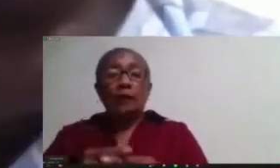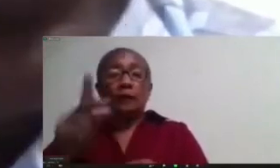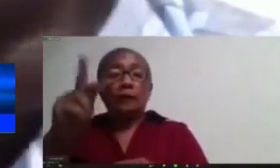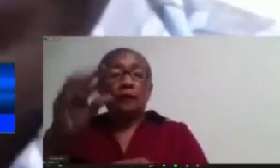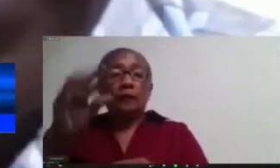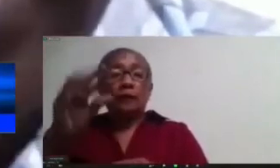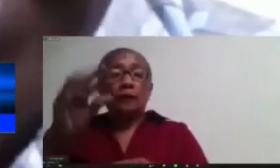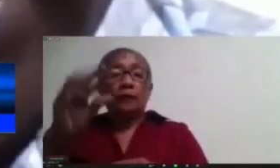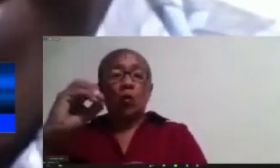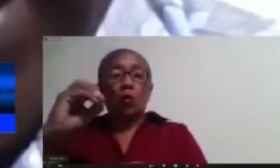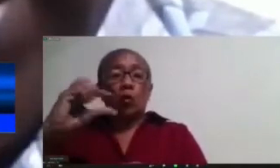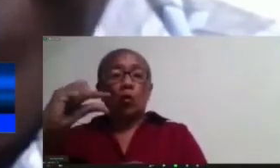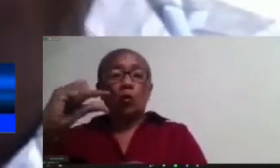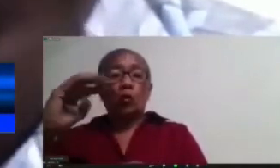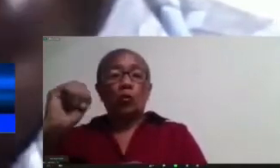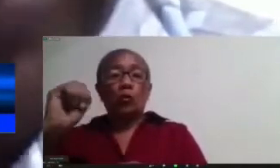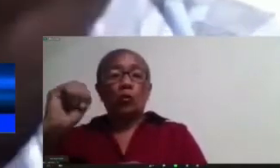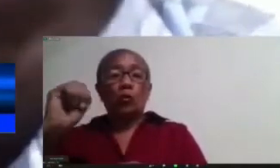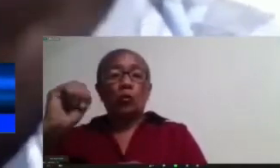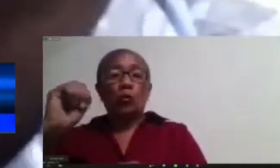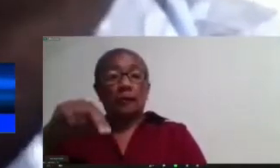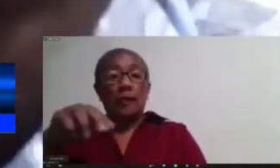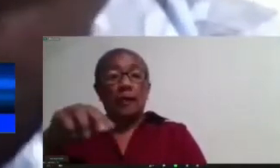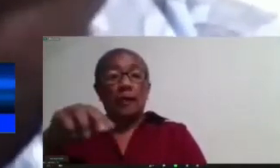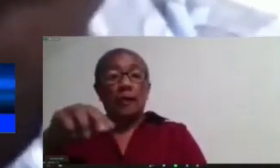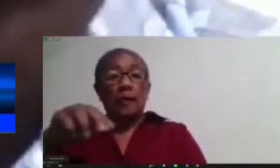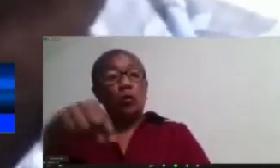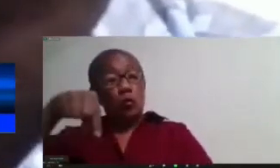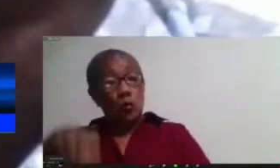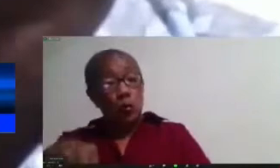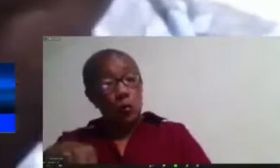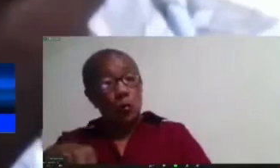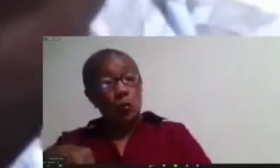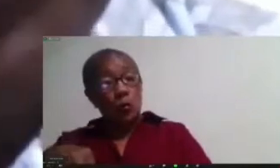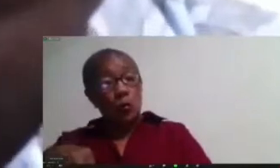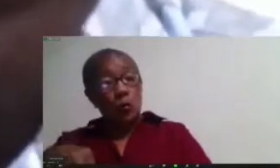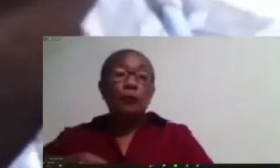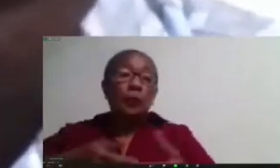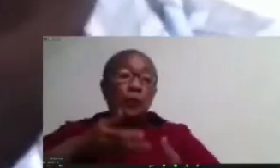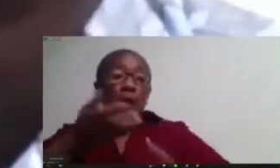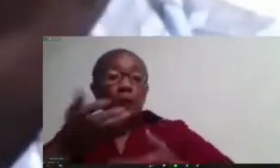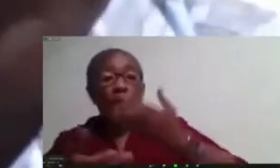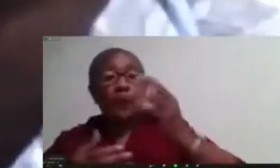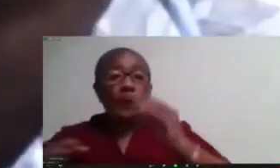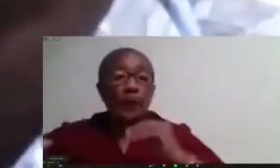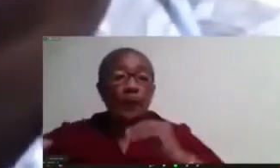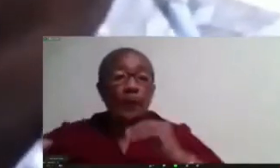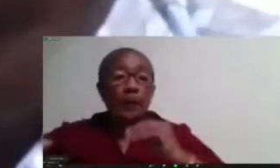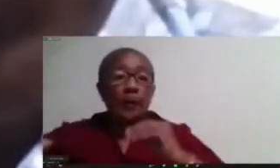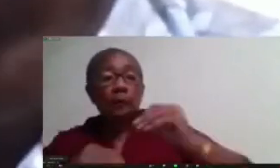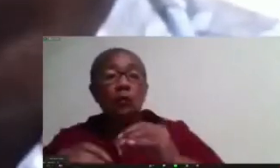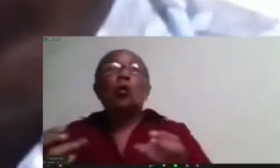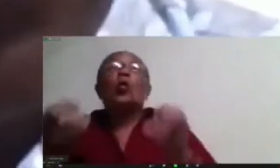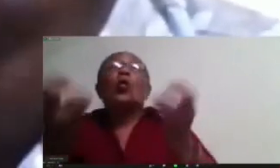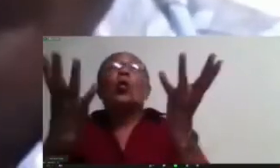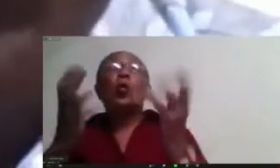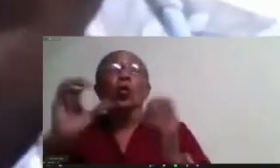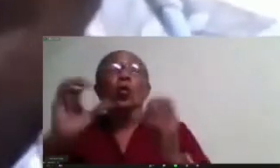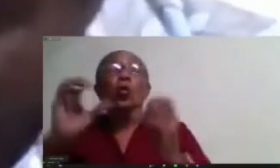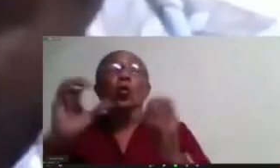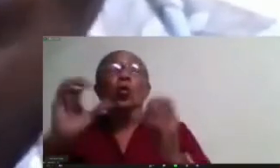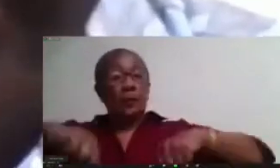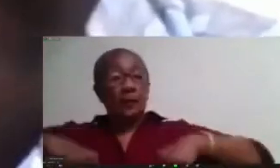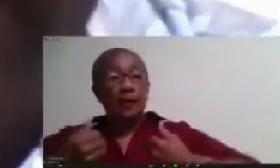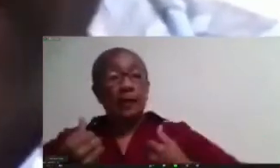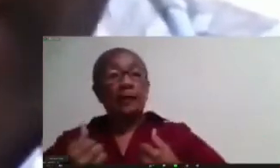ben in conclave hierover met ze, hoe we een project zouden kunnen opzetten om een